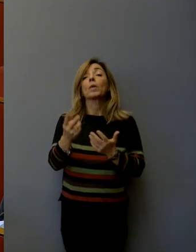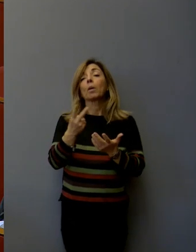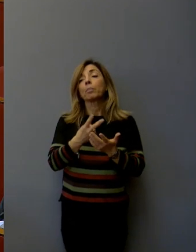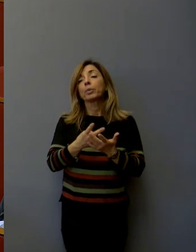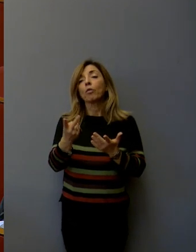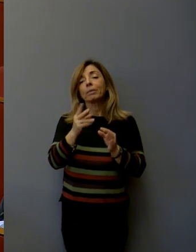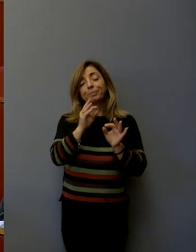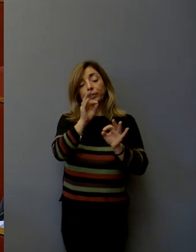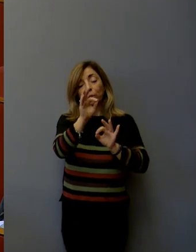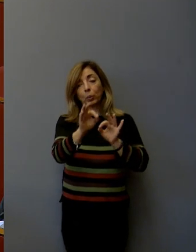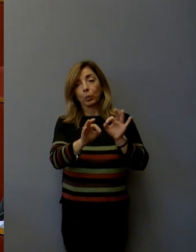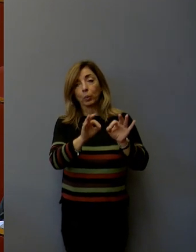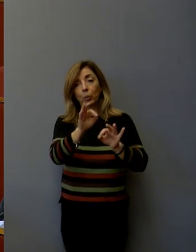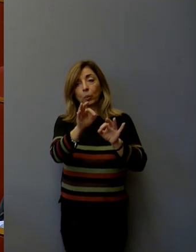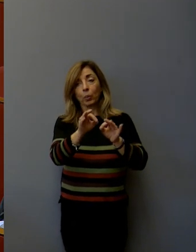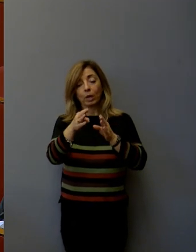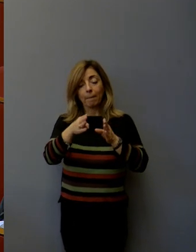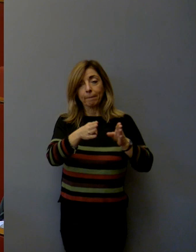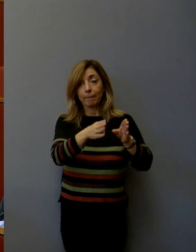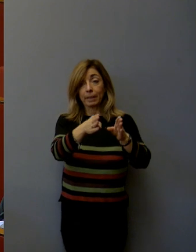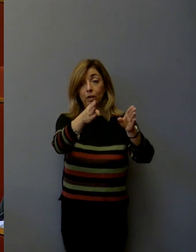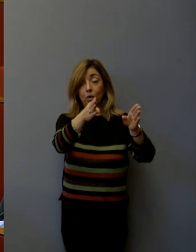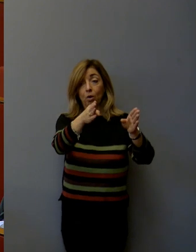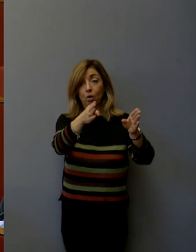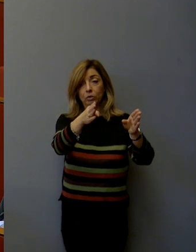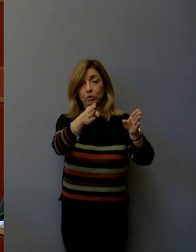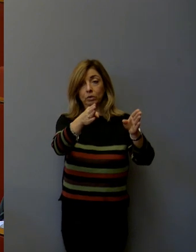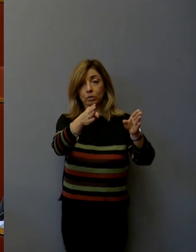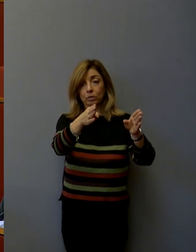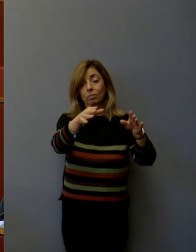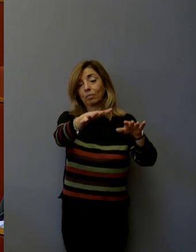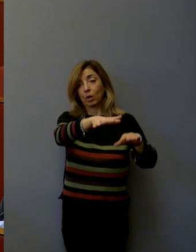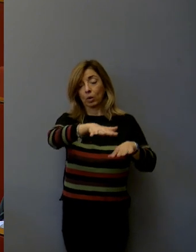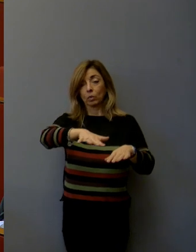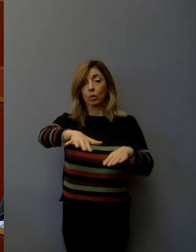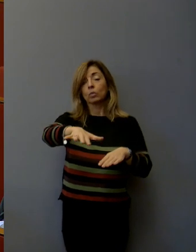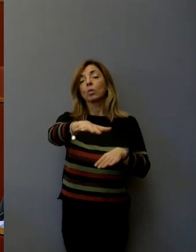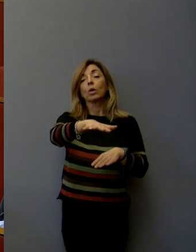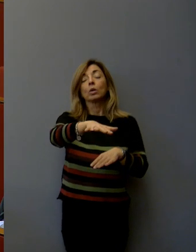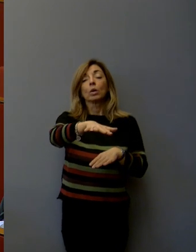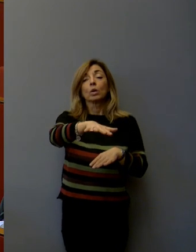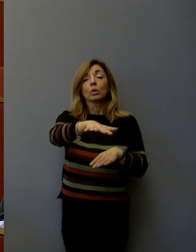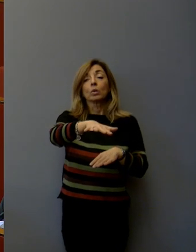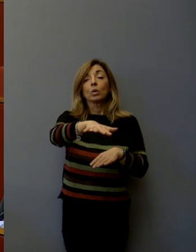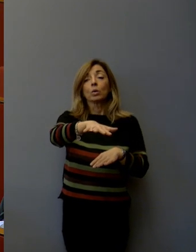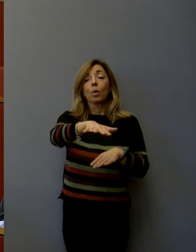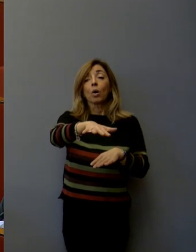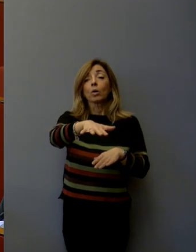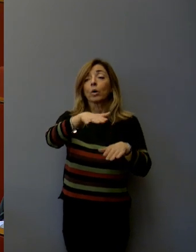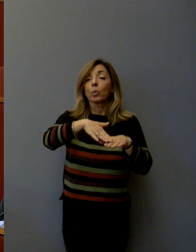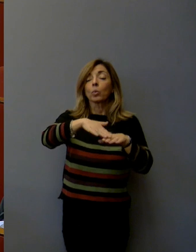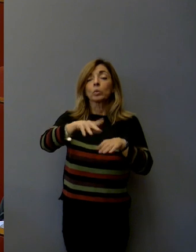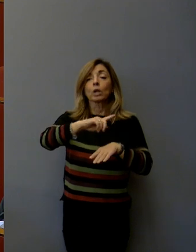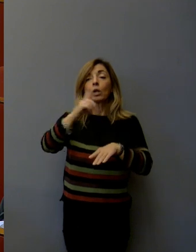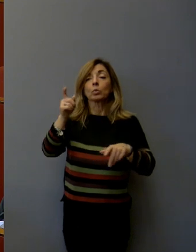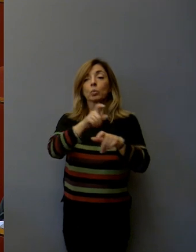a questi percorsi a questi luoghi che sono di tutti i cittadini percorsi